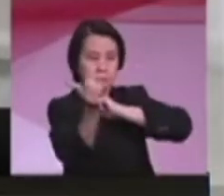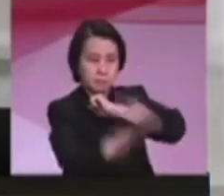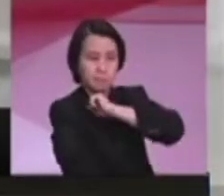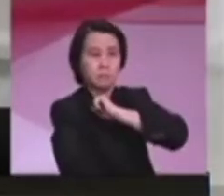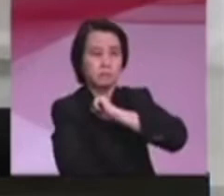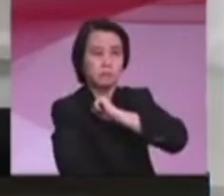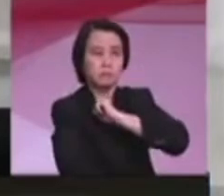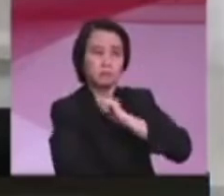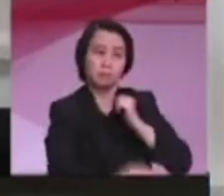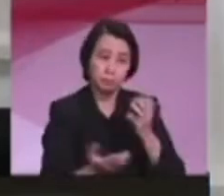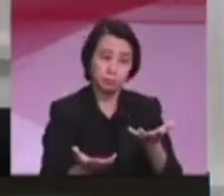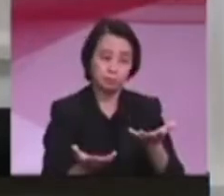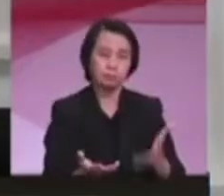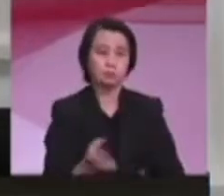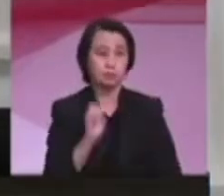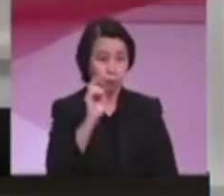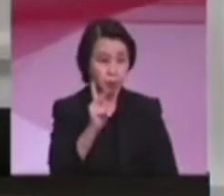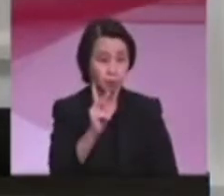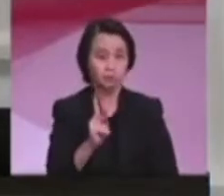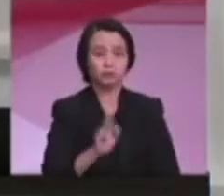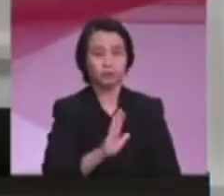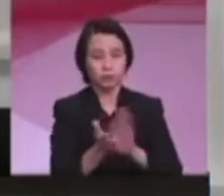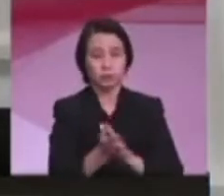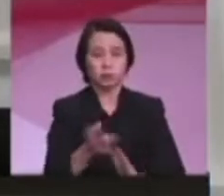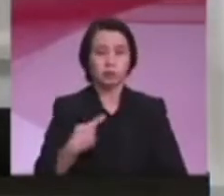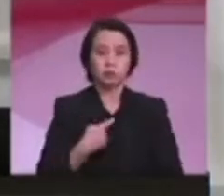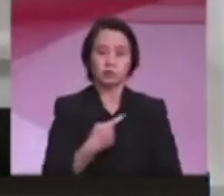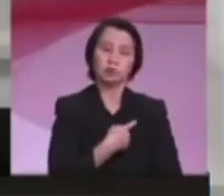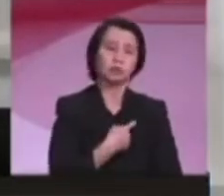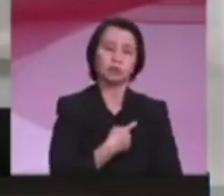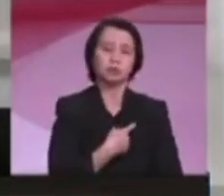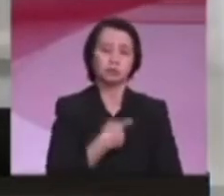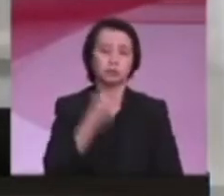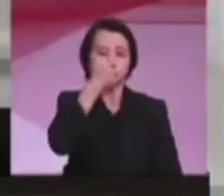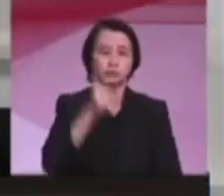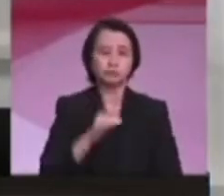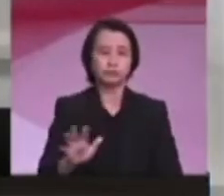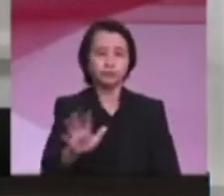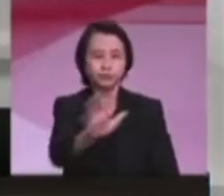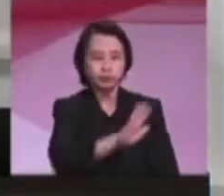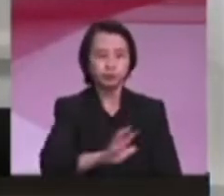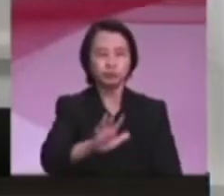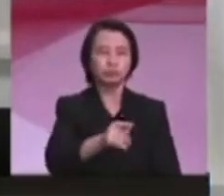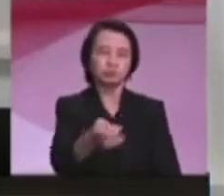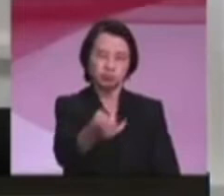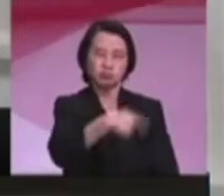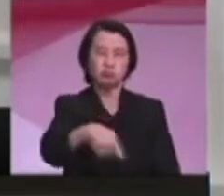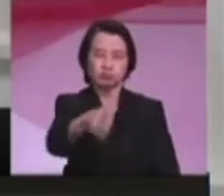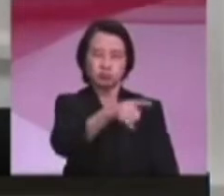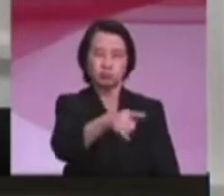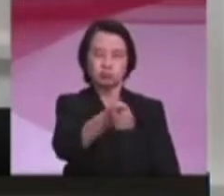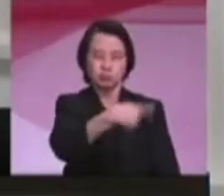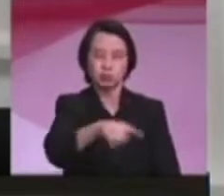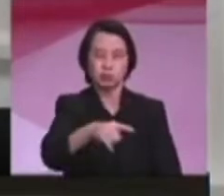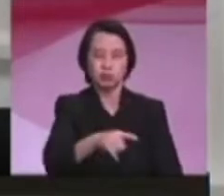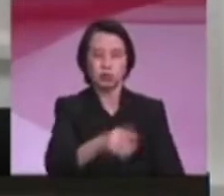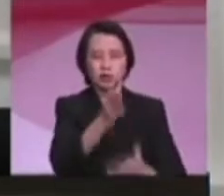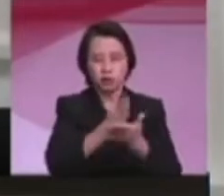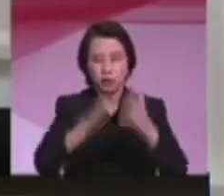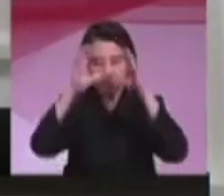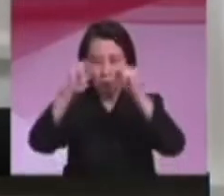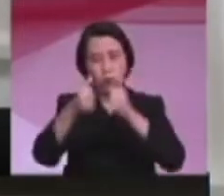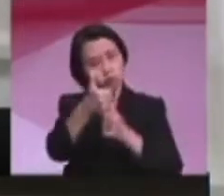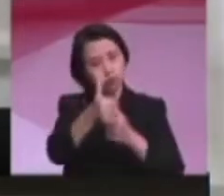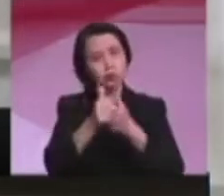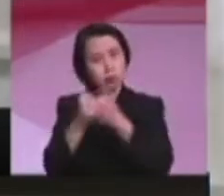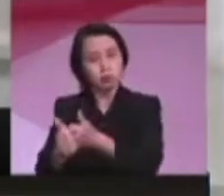Ya. Jadi kita tidak, oleh kerana mereka ada yang bersetuju, ada yang patuh, ada yang